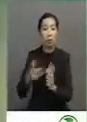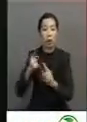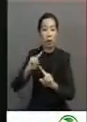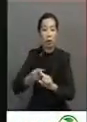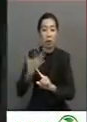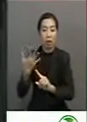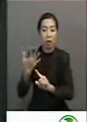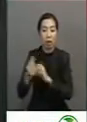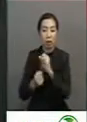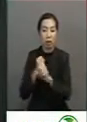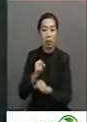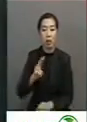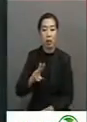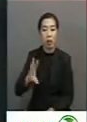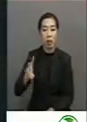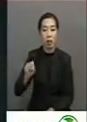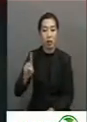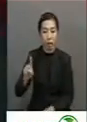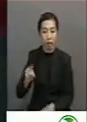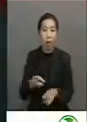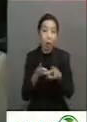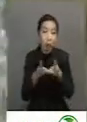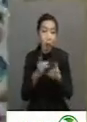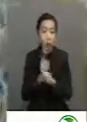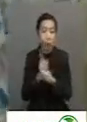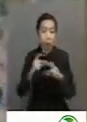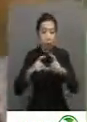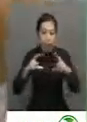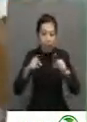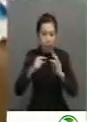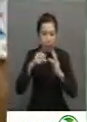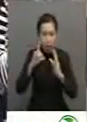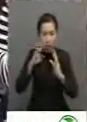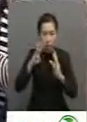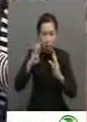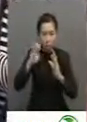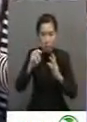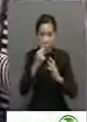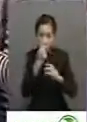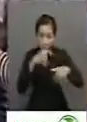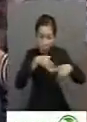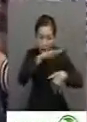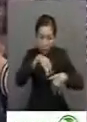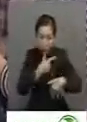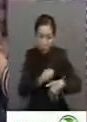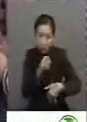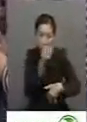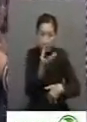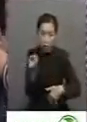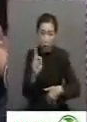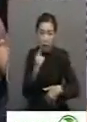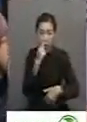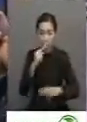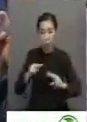คม2561เดี๋ยวไปดูวิธีการหรือว่าการใช้บัตรตรงนี้ว่ามีแนวโน้มเพิ่มเติมอย่างไรบ้างนะคะกับทางปลัดกระทรวง